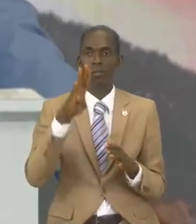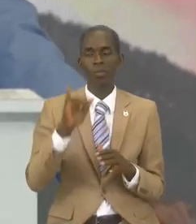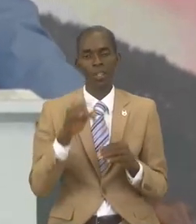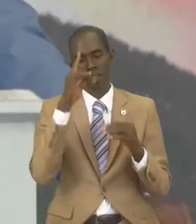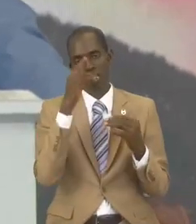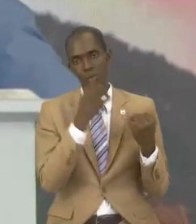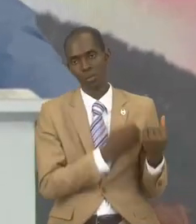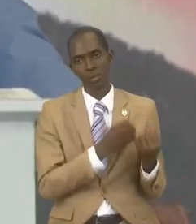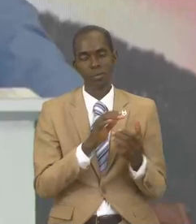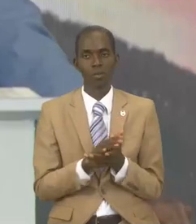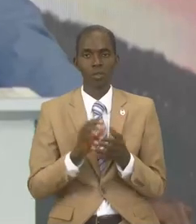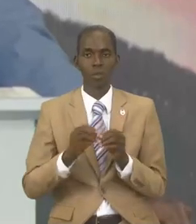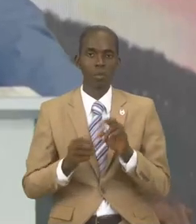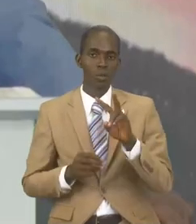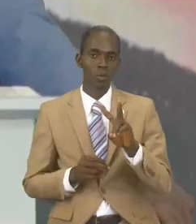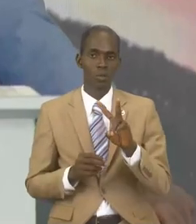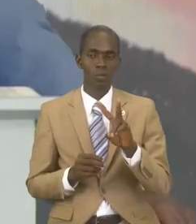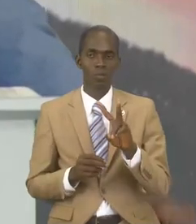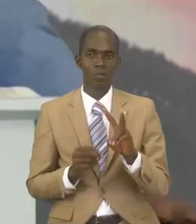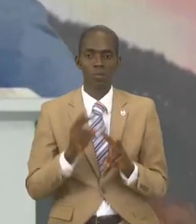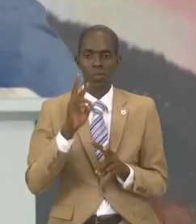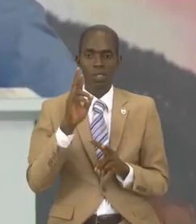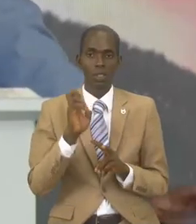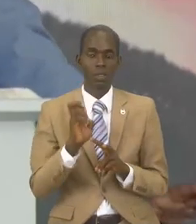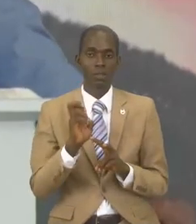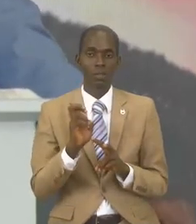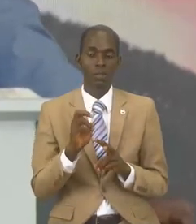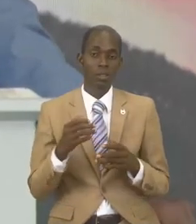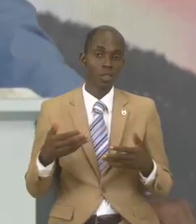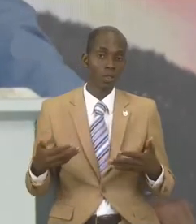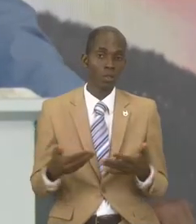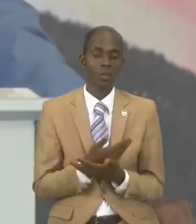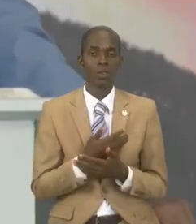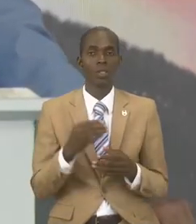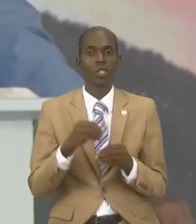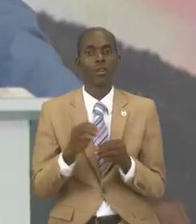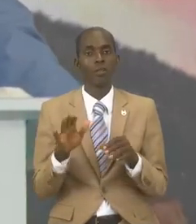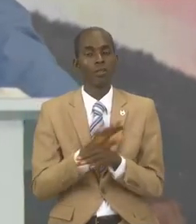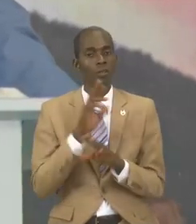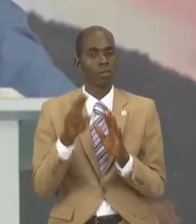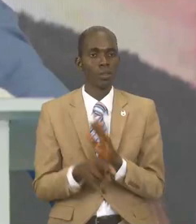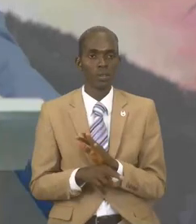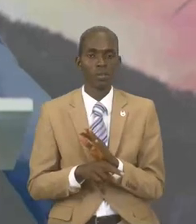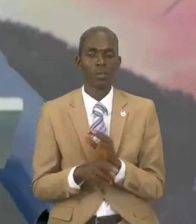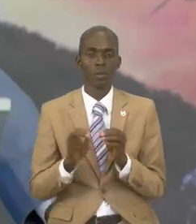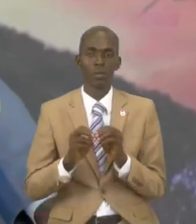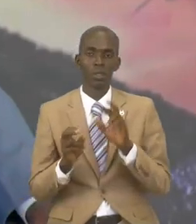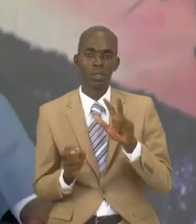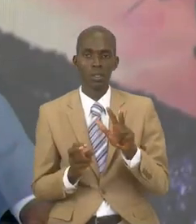la foi. 2. Le renouvellement en plénitude.